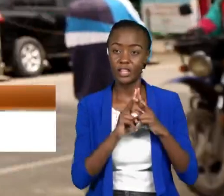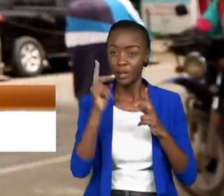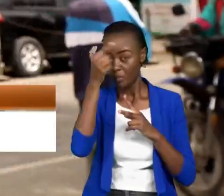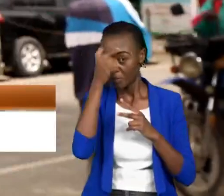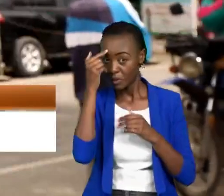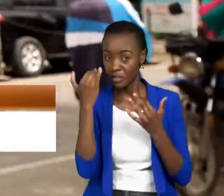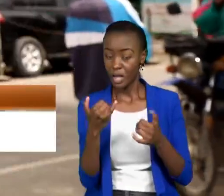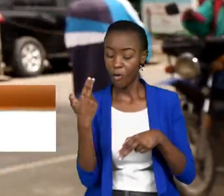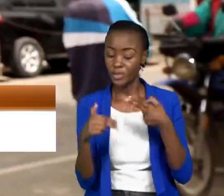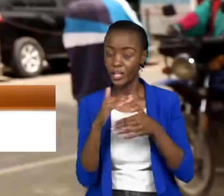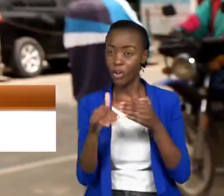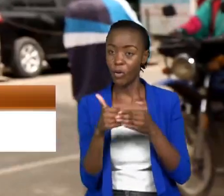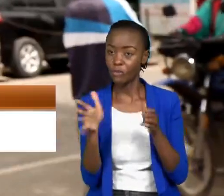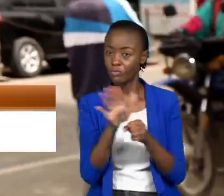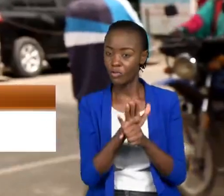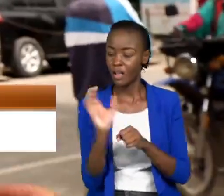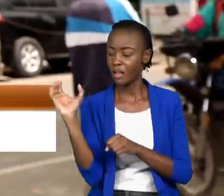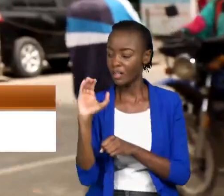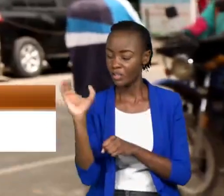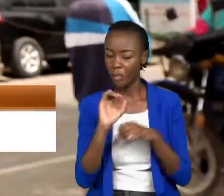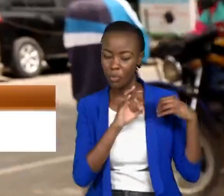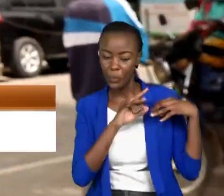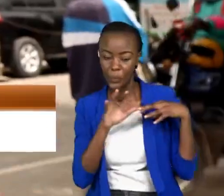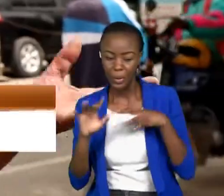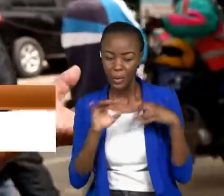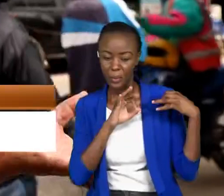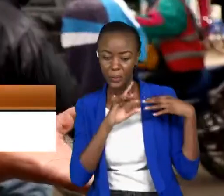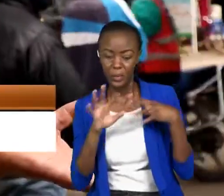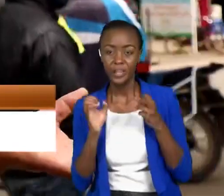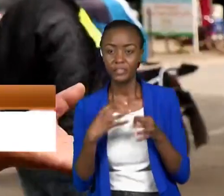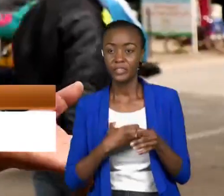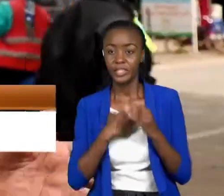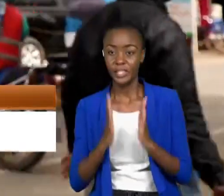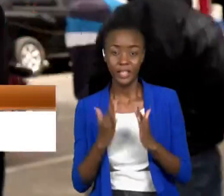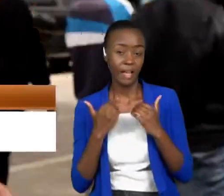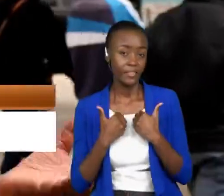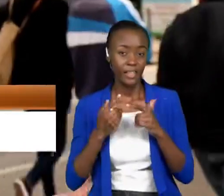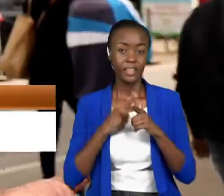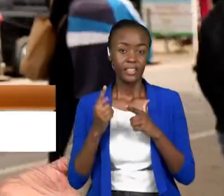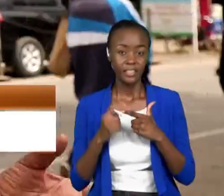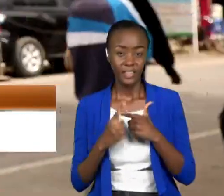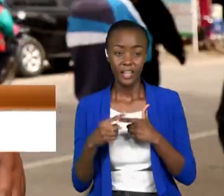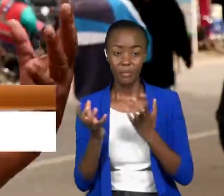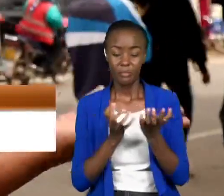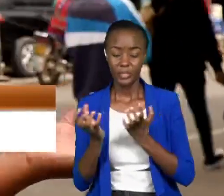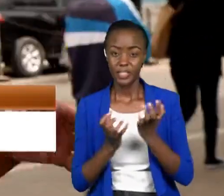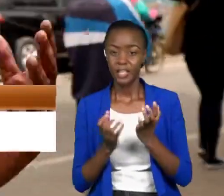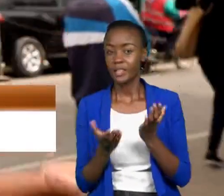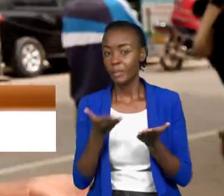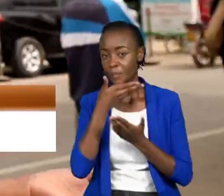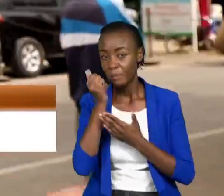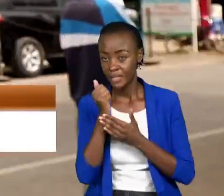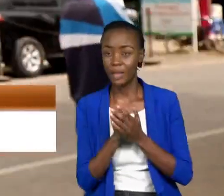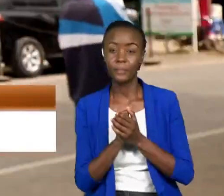zote zimejaa. Kwa hivyo wakati wageni wanaingia, biashara inainuka. Na hawa watu wadogo wanakuwa na mainuko